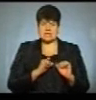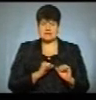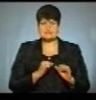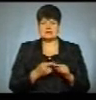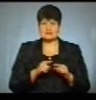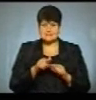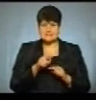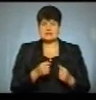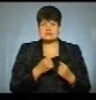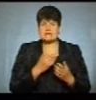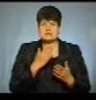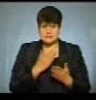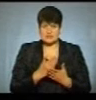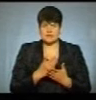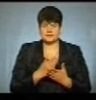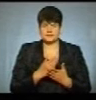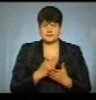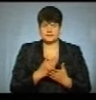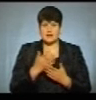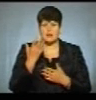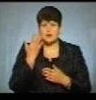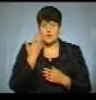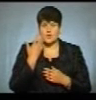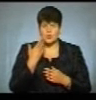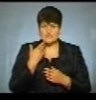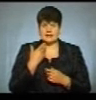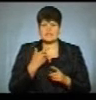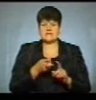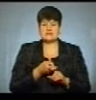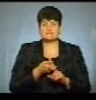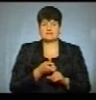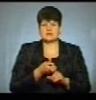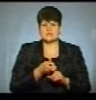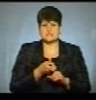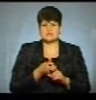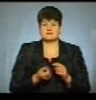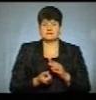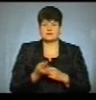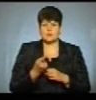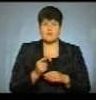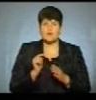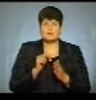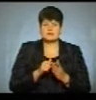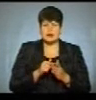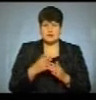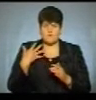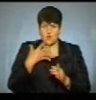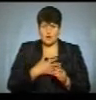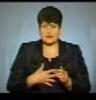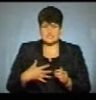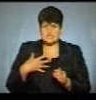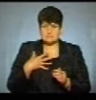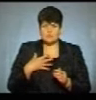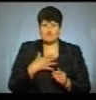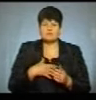цей захист є. І коли інфекційний збудник потрапляє в організм, в